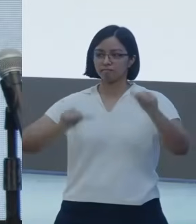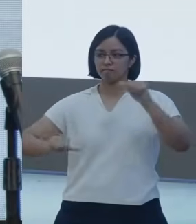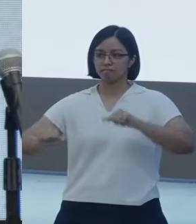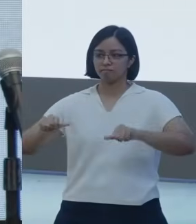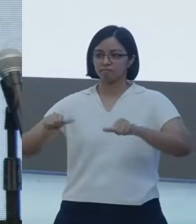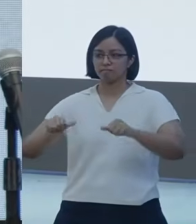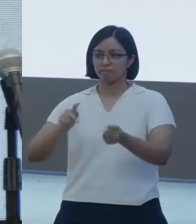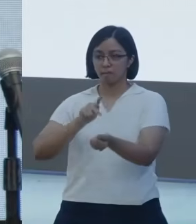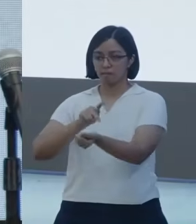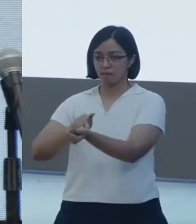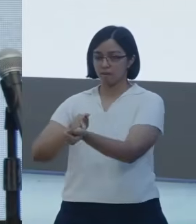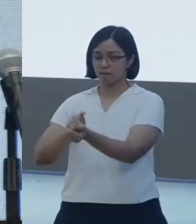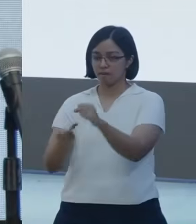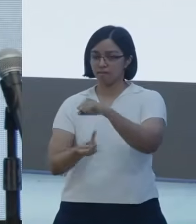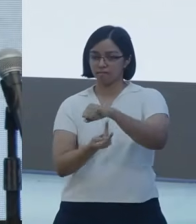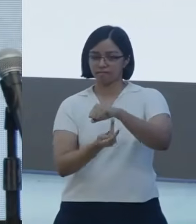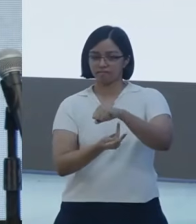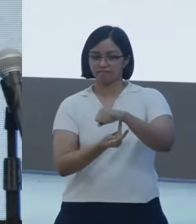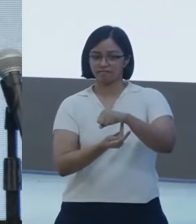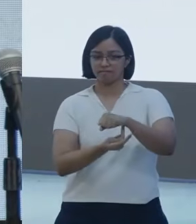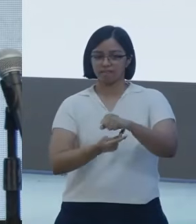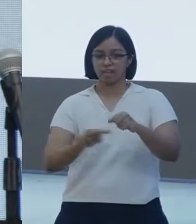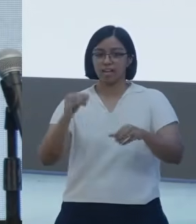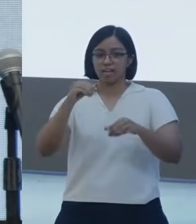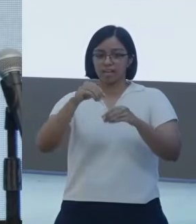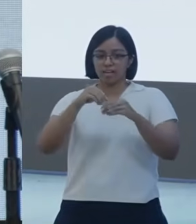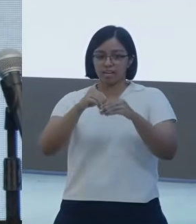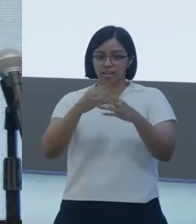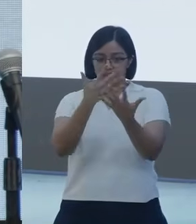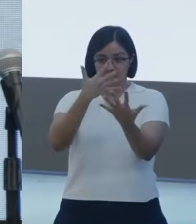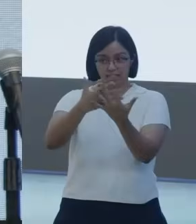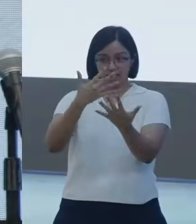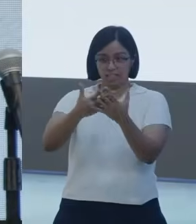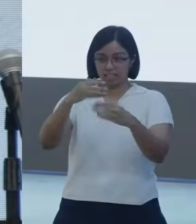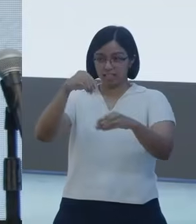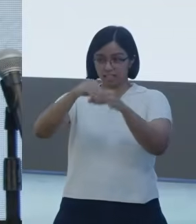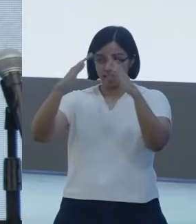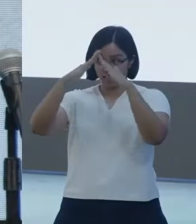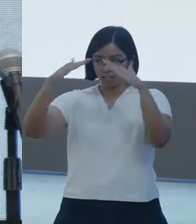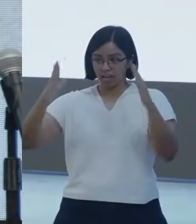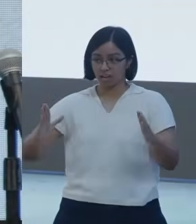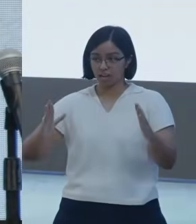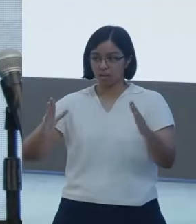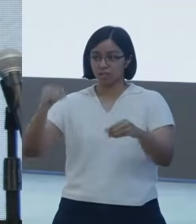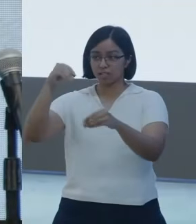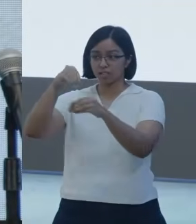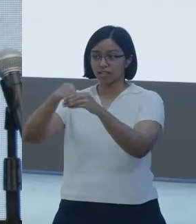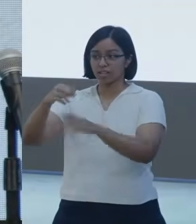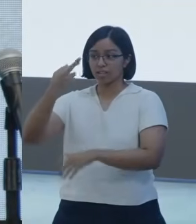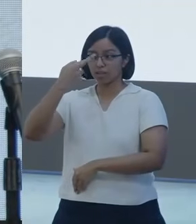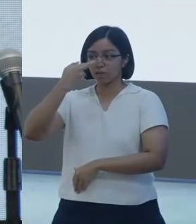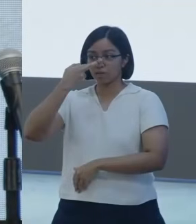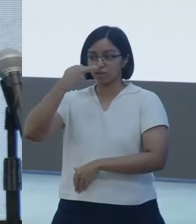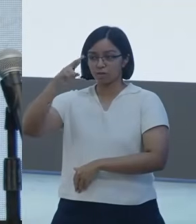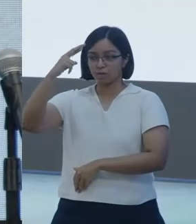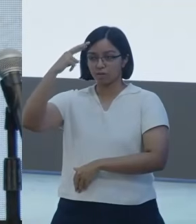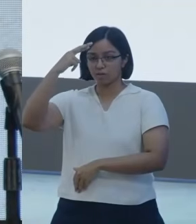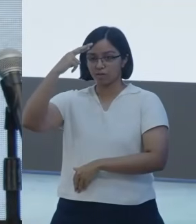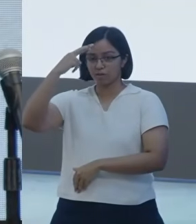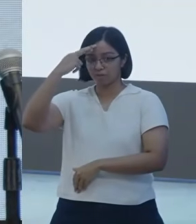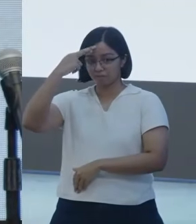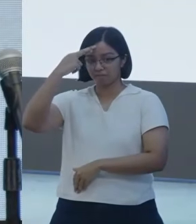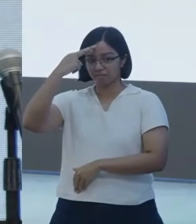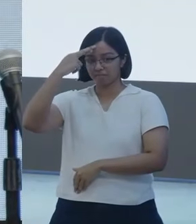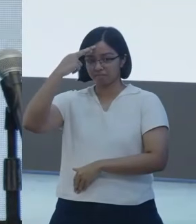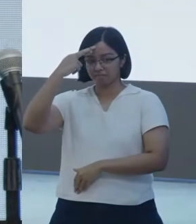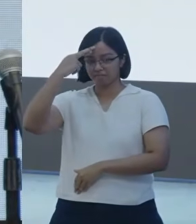isang bahay na house arrest siya sa Rome, no, kung saan siya ay